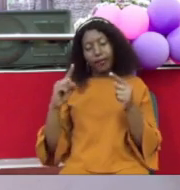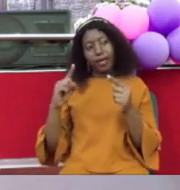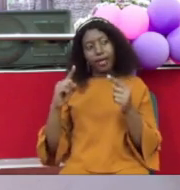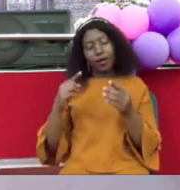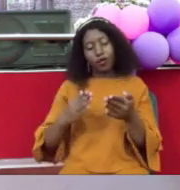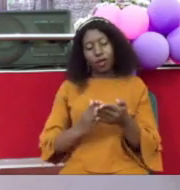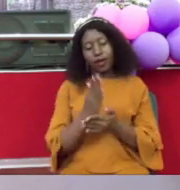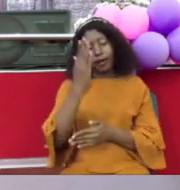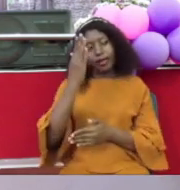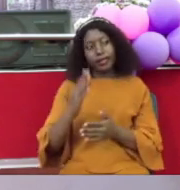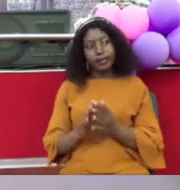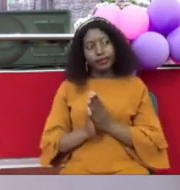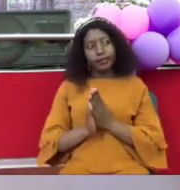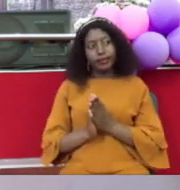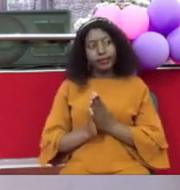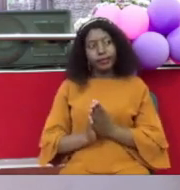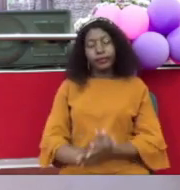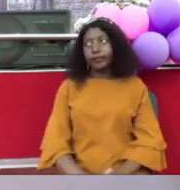kuweza kushikilia